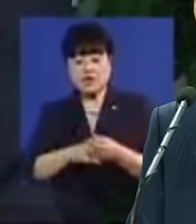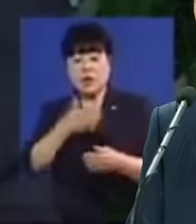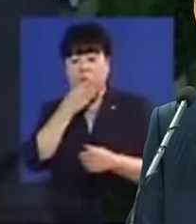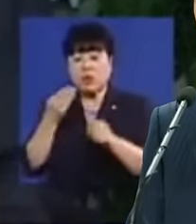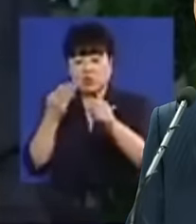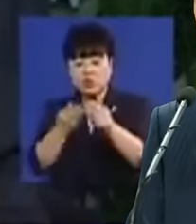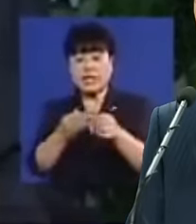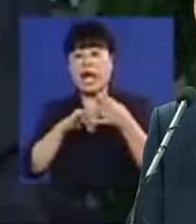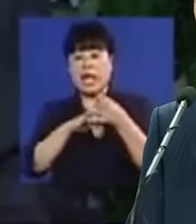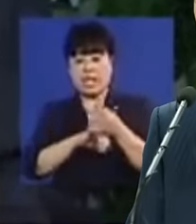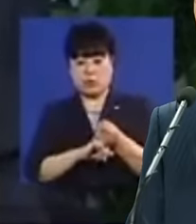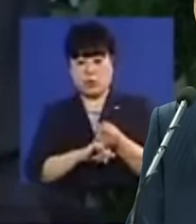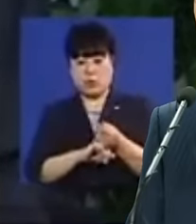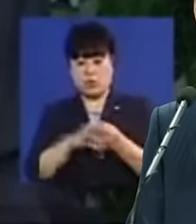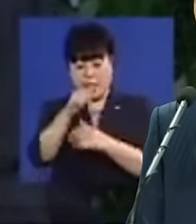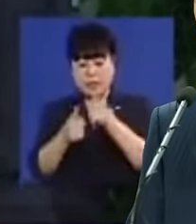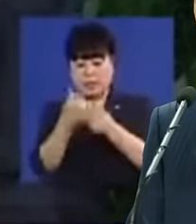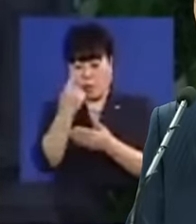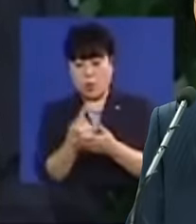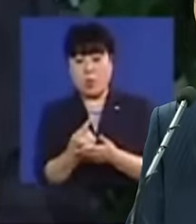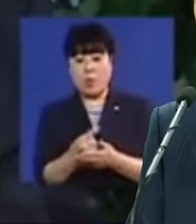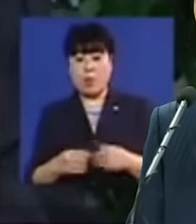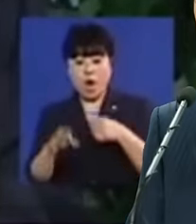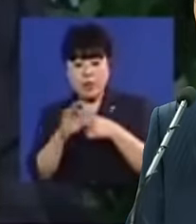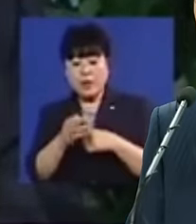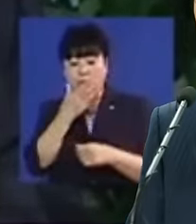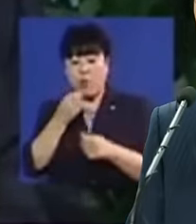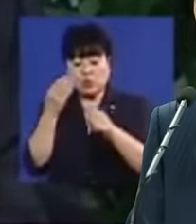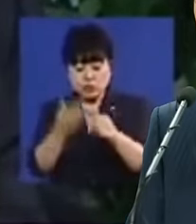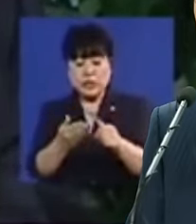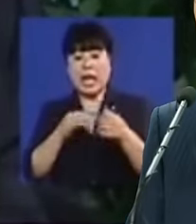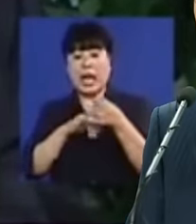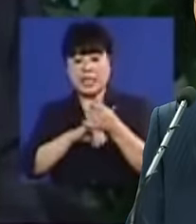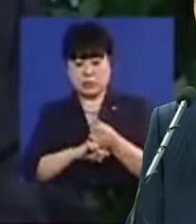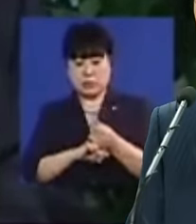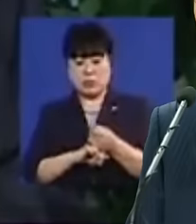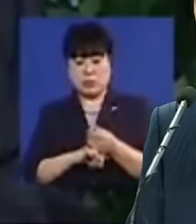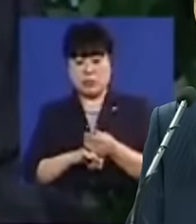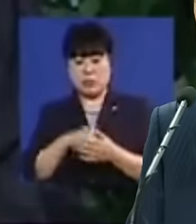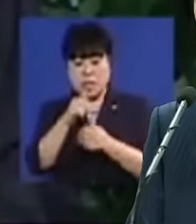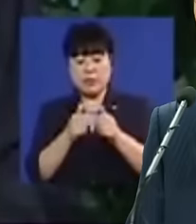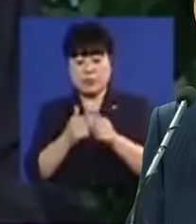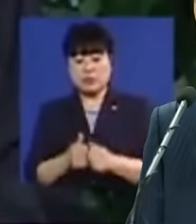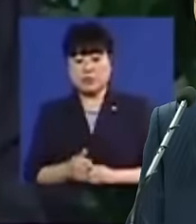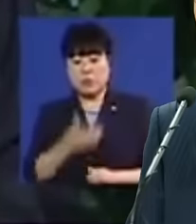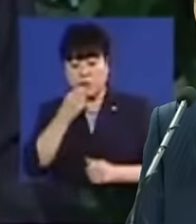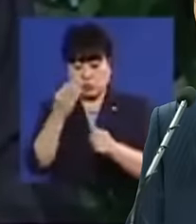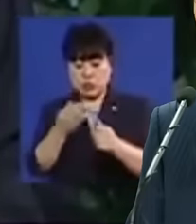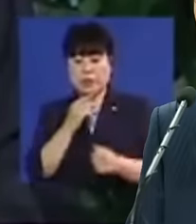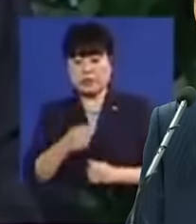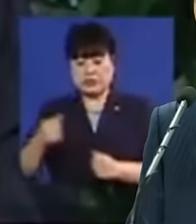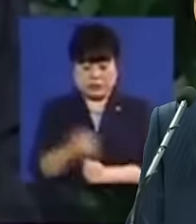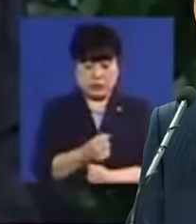것입니다. 하나님께 나오면 복주겠다. 하나님께 나오면 주여받겠다고 말 안